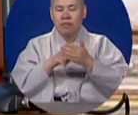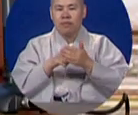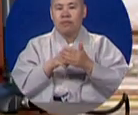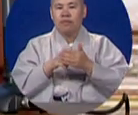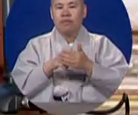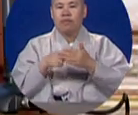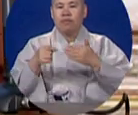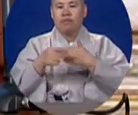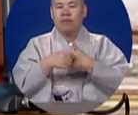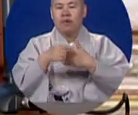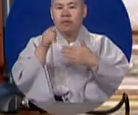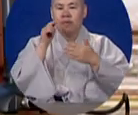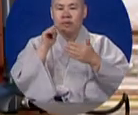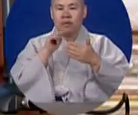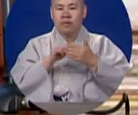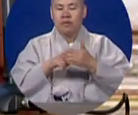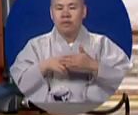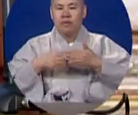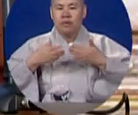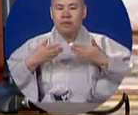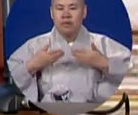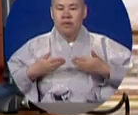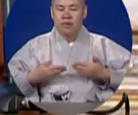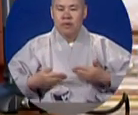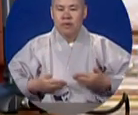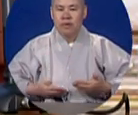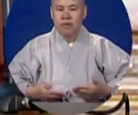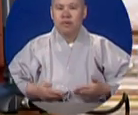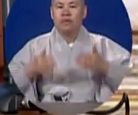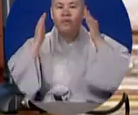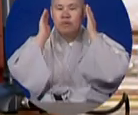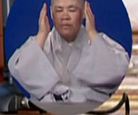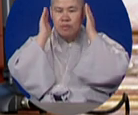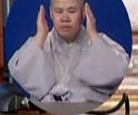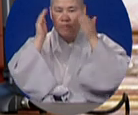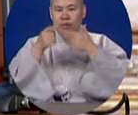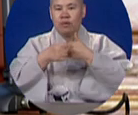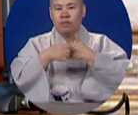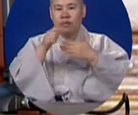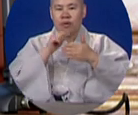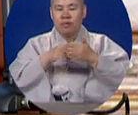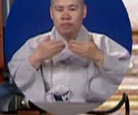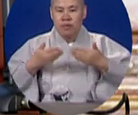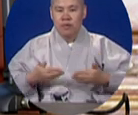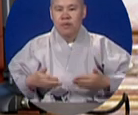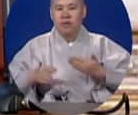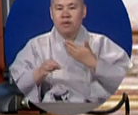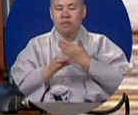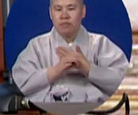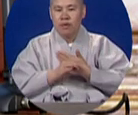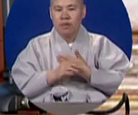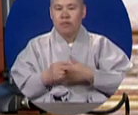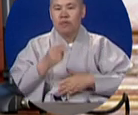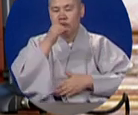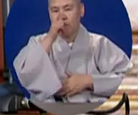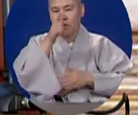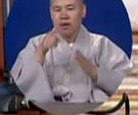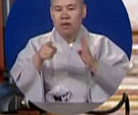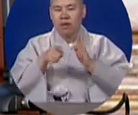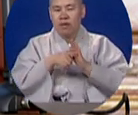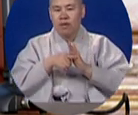마음이 푹 쉬면 그게 중생업이 녹아져요